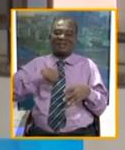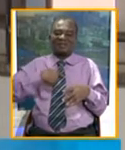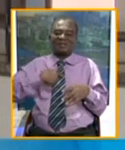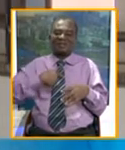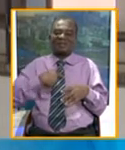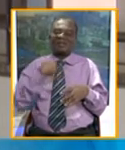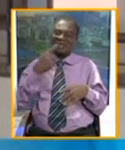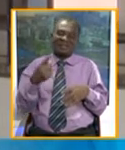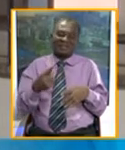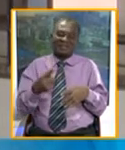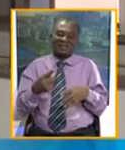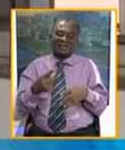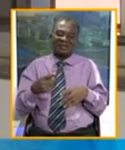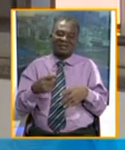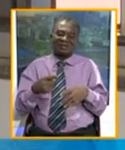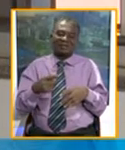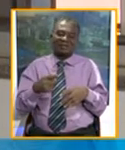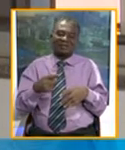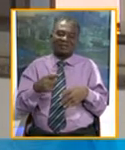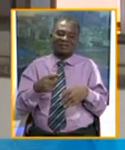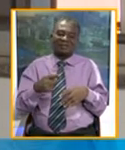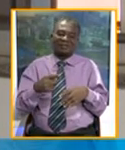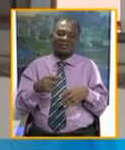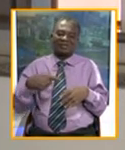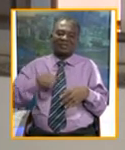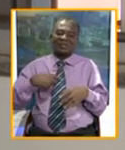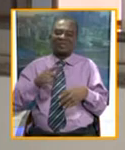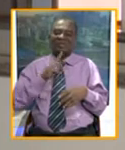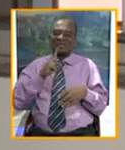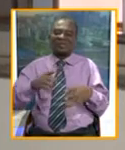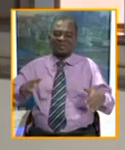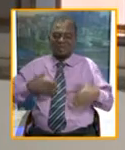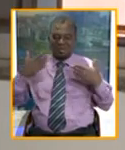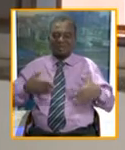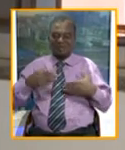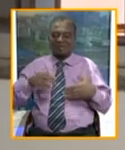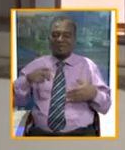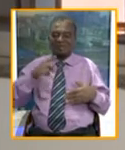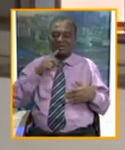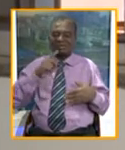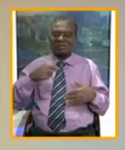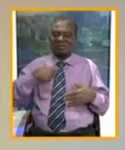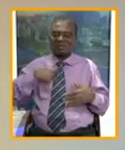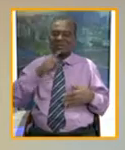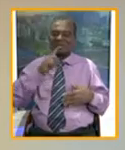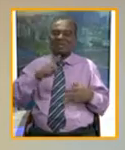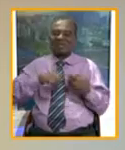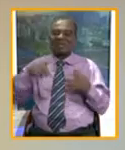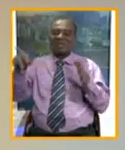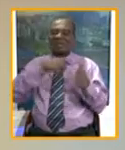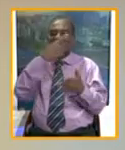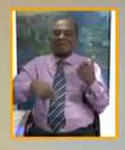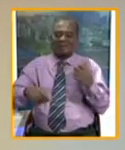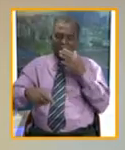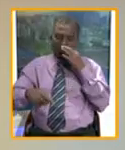j'avoue, sincèrement, que je suis heureux. Je suis à la retraite. Et j'ai